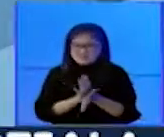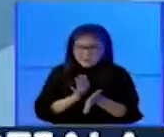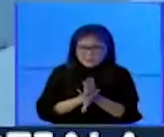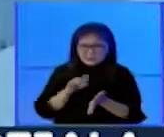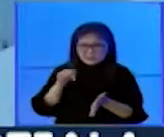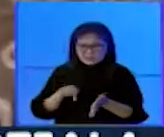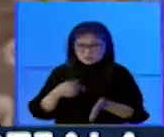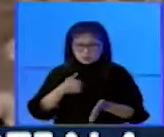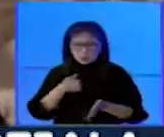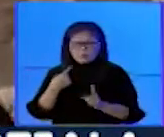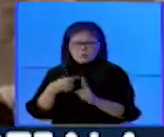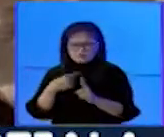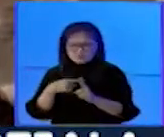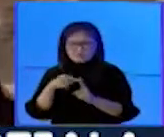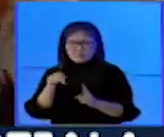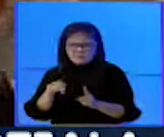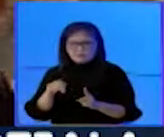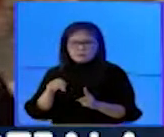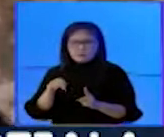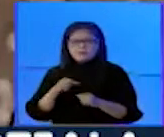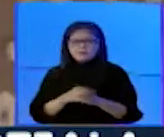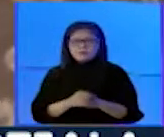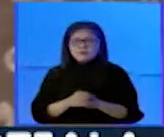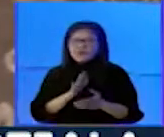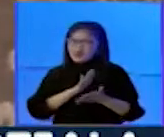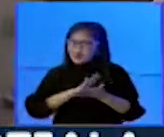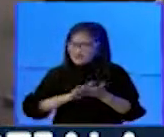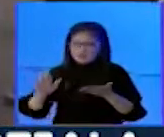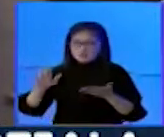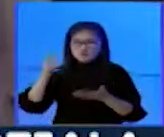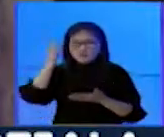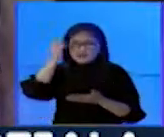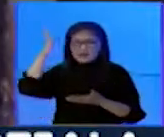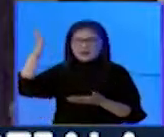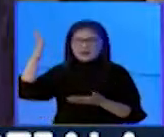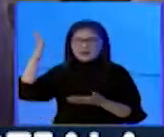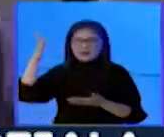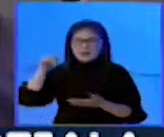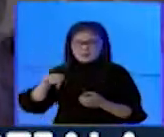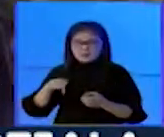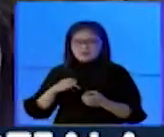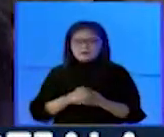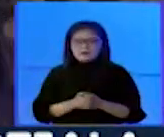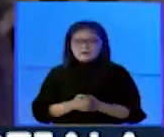ada yang positif dan langsung kita aware ya, langsung ngehubungin dan akhirnya